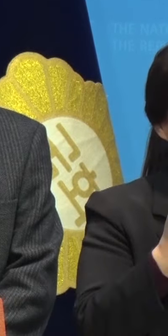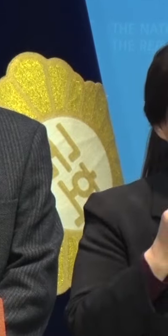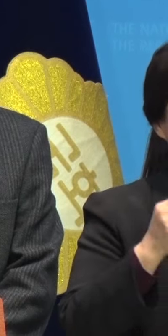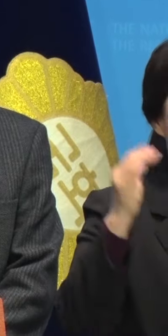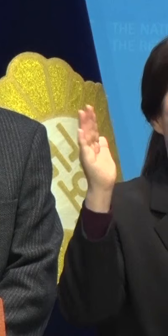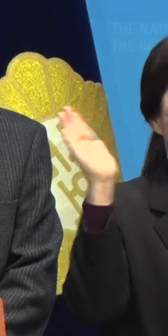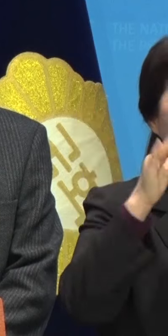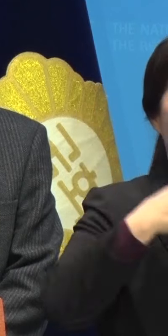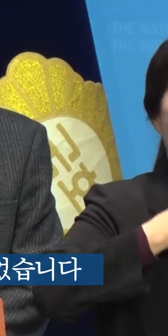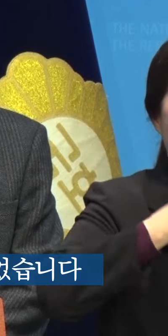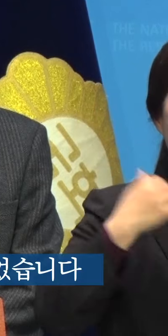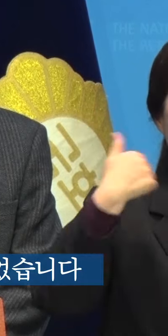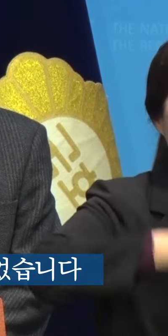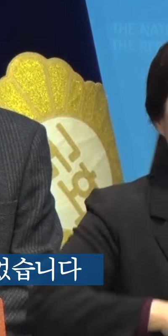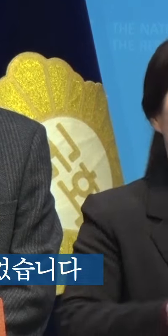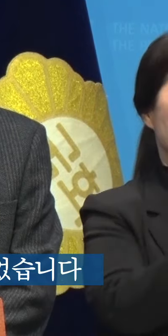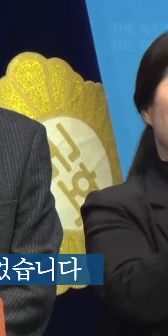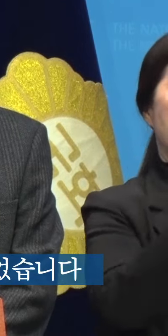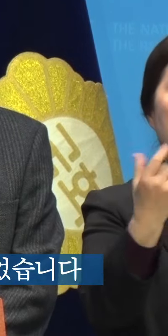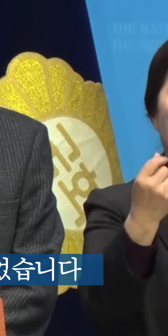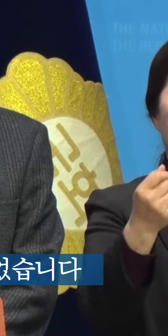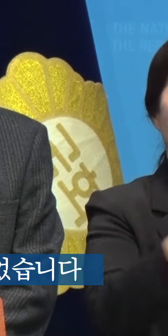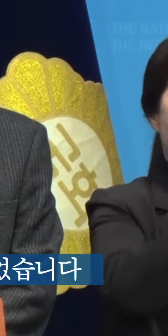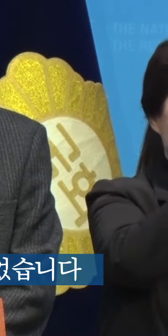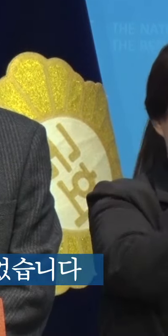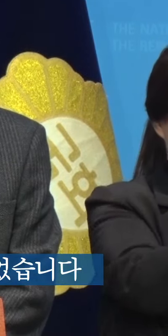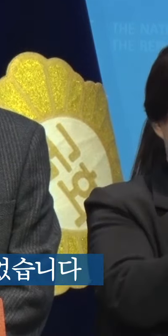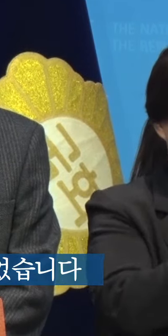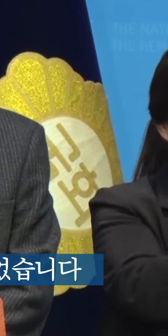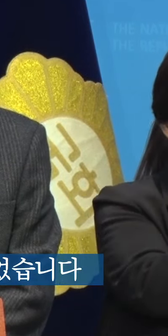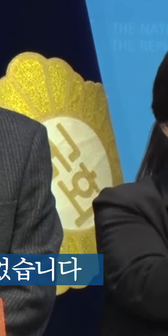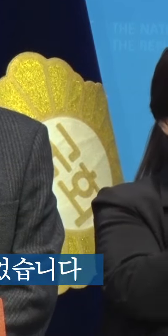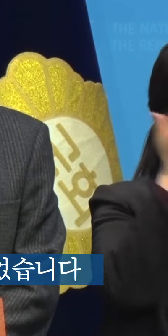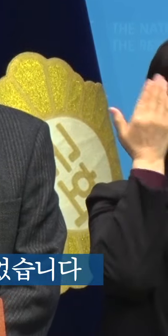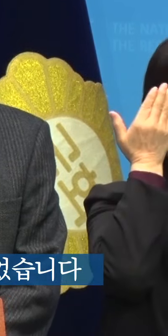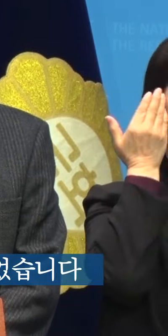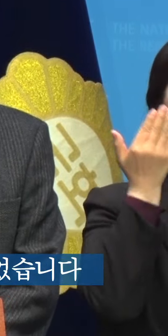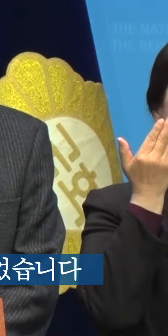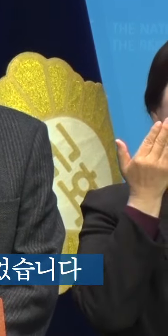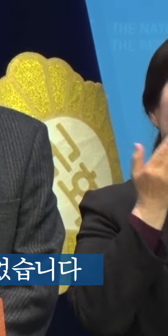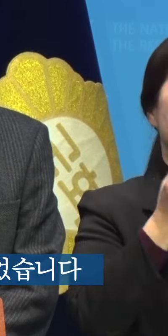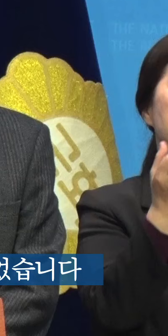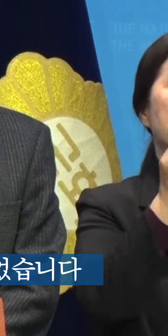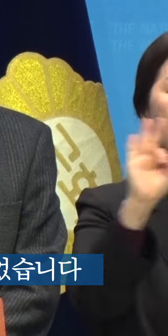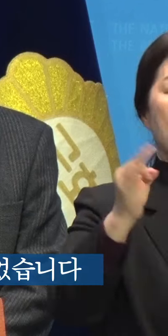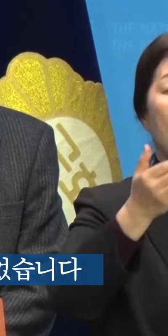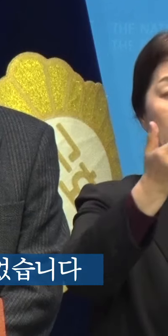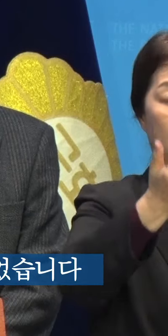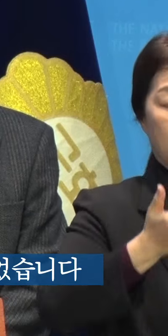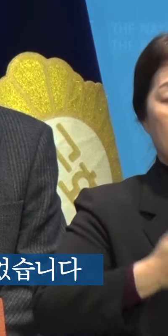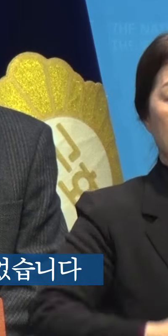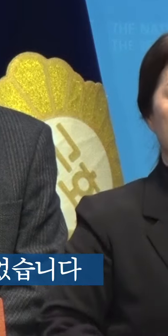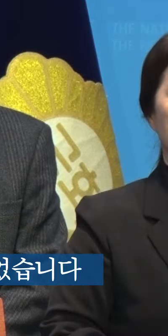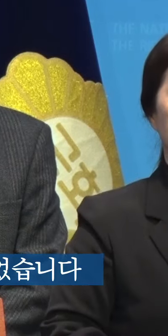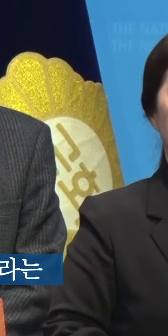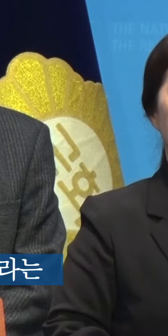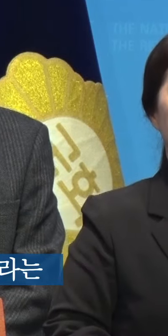입은 시민입니다. 이 조례가 있어 당연한 상식이 그제서야 인정받게